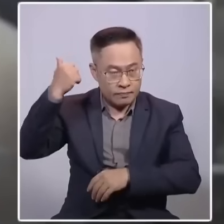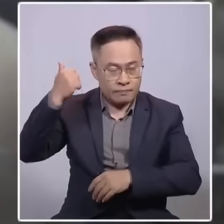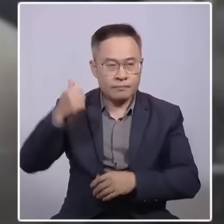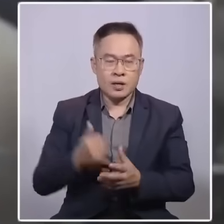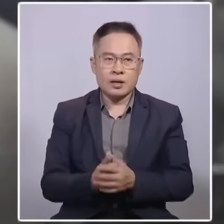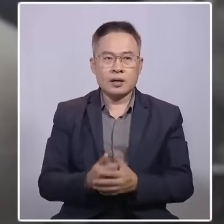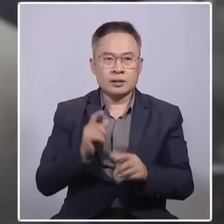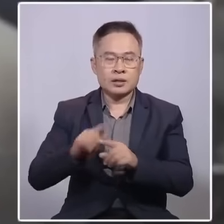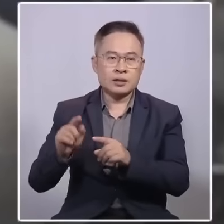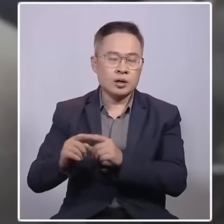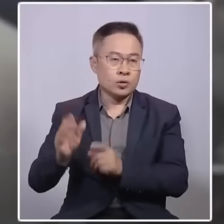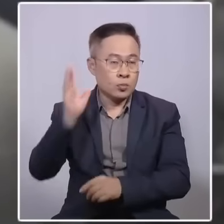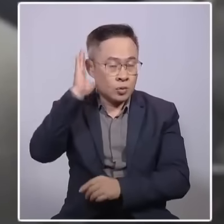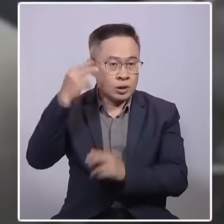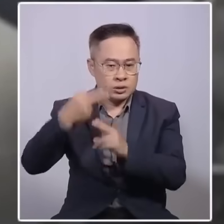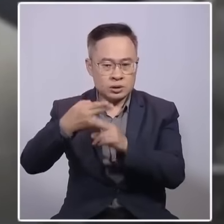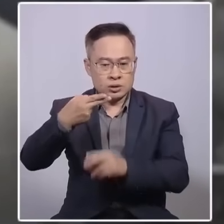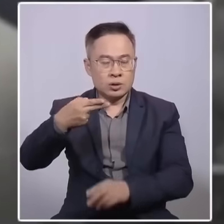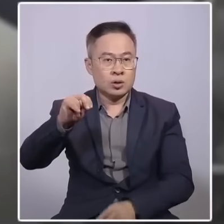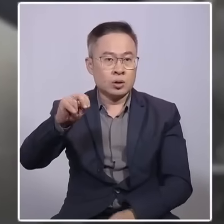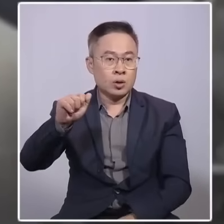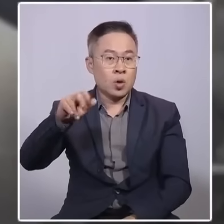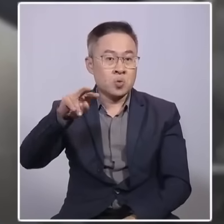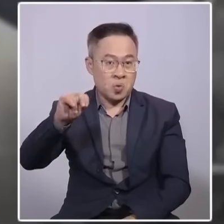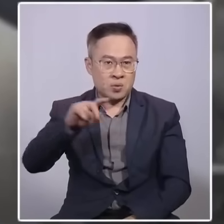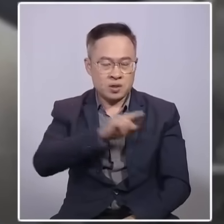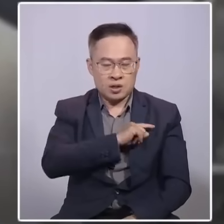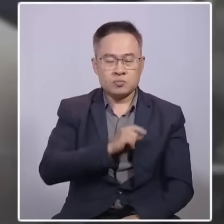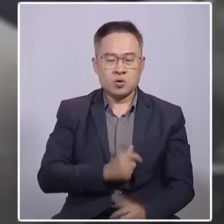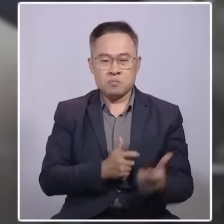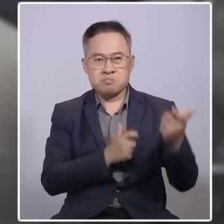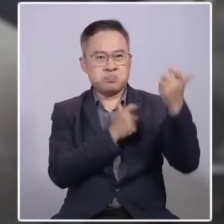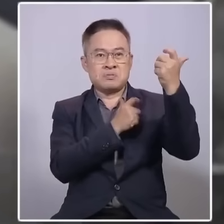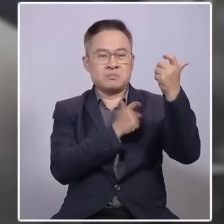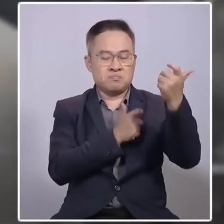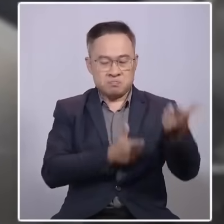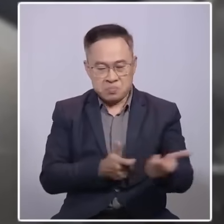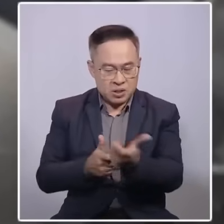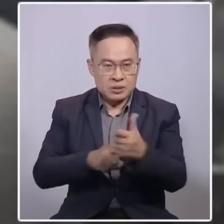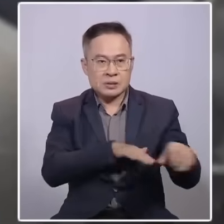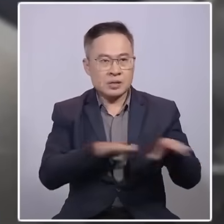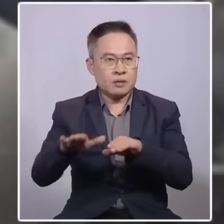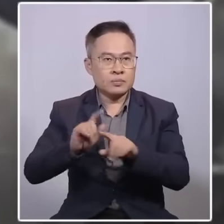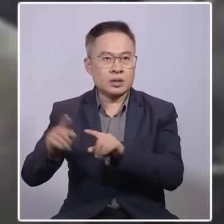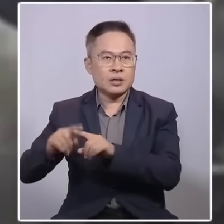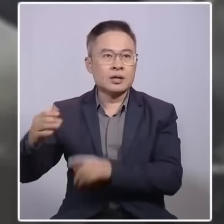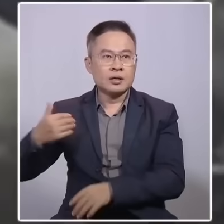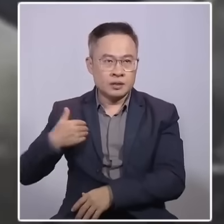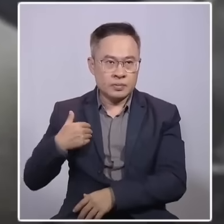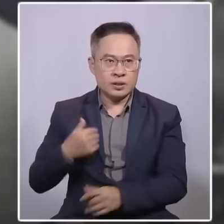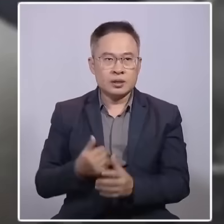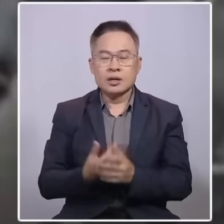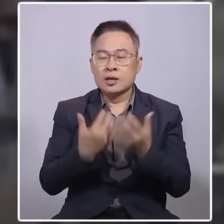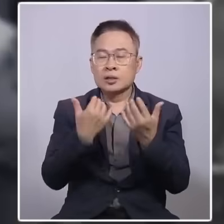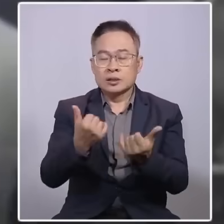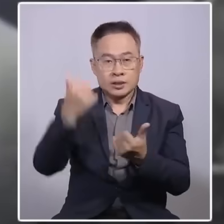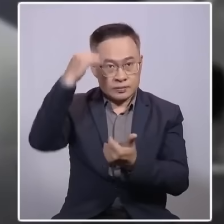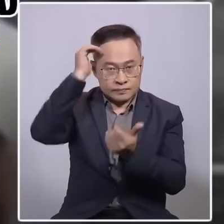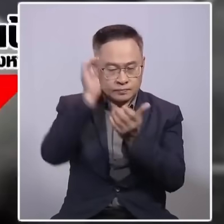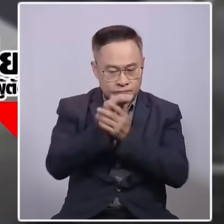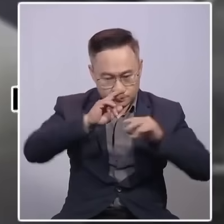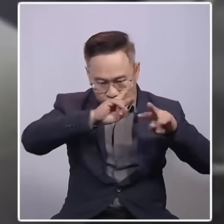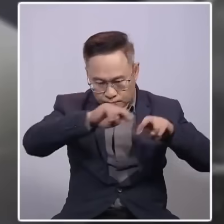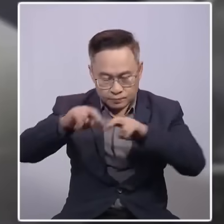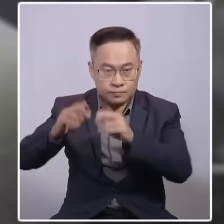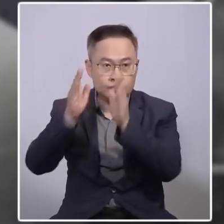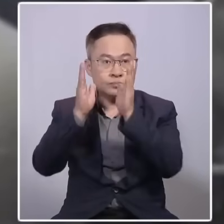แล้วก็มีการตอบโต้กับเจ้าหน้าที่ถ้ามีการเข้าจับกุมมีแนวโน้มว่าจะออกหมายจับเพิ่มเติมผู้ที่อยู่ในเครือข่าย